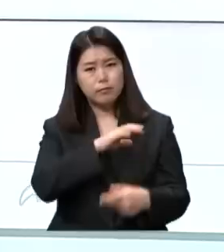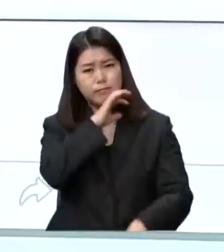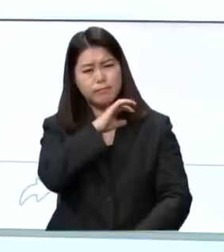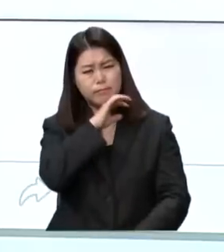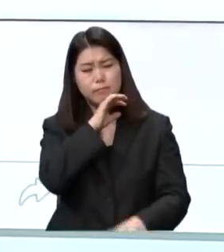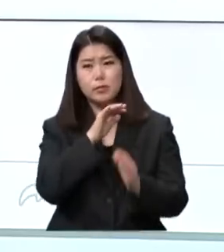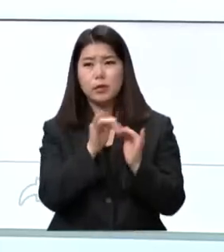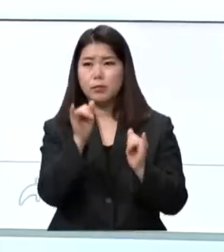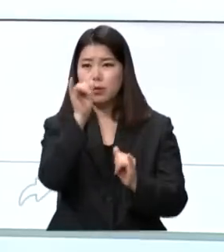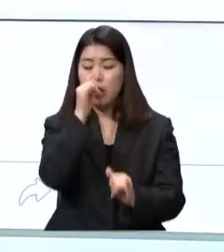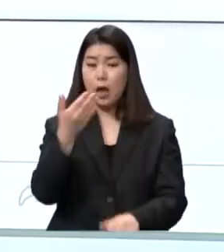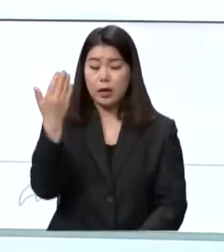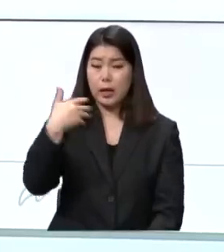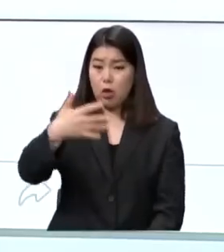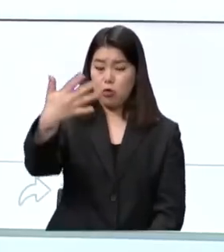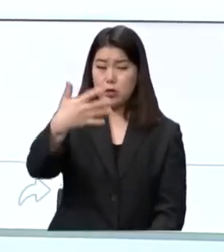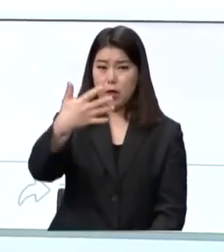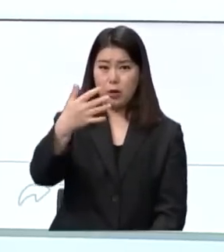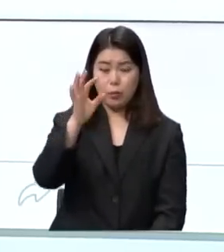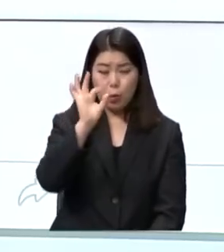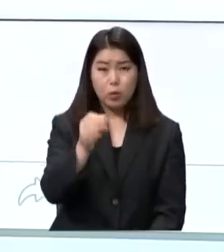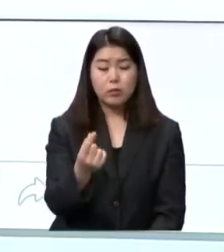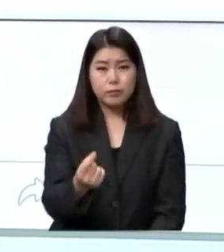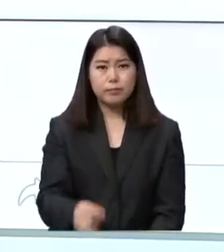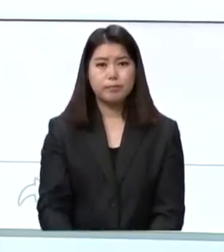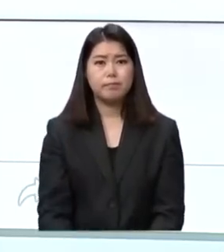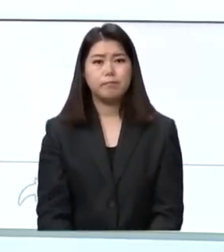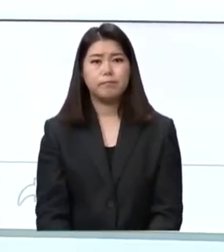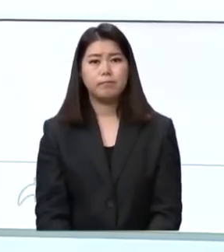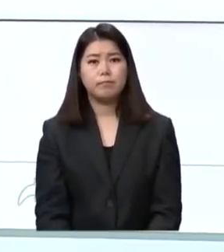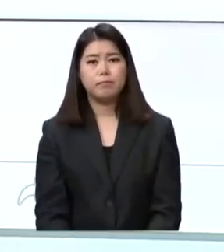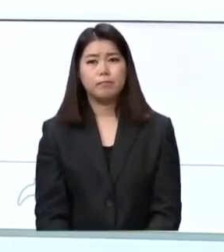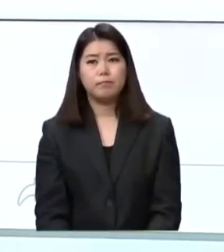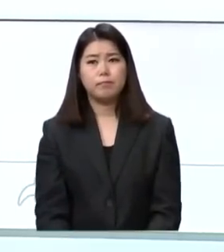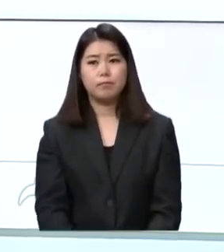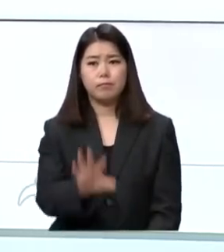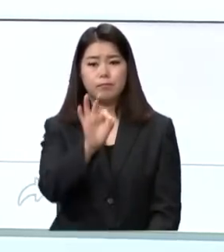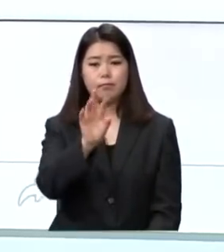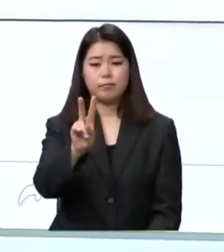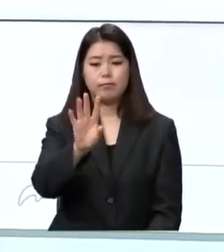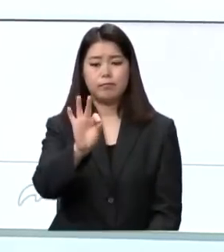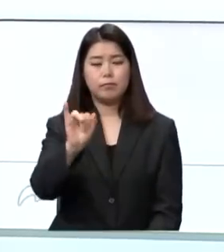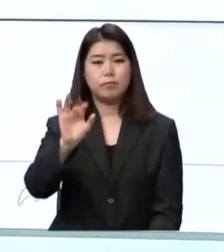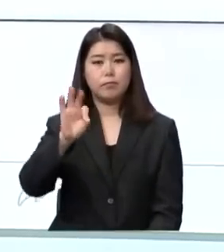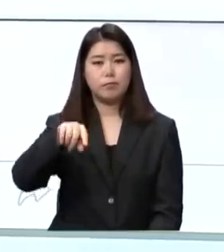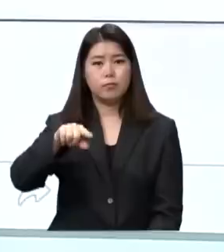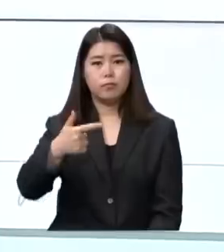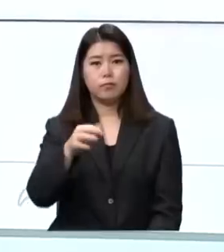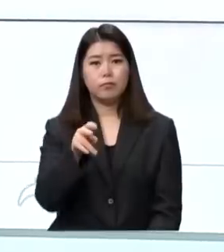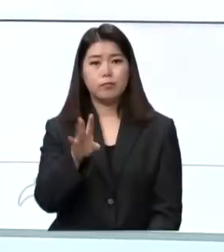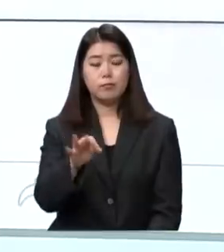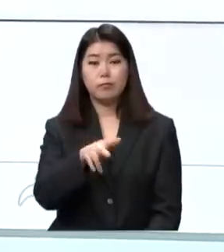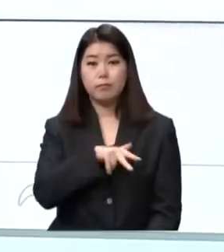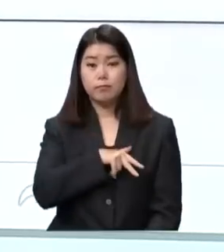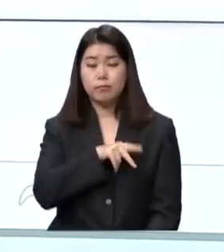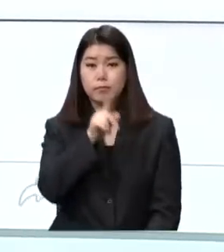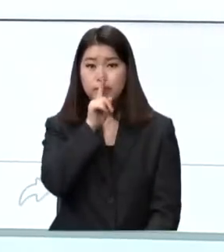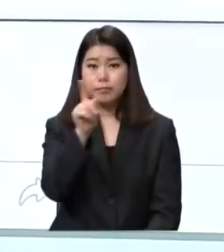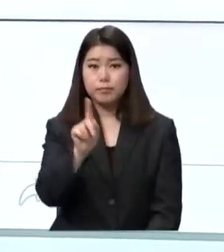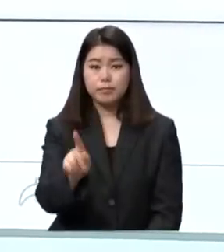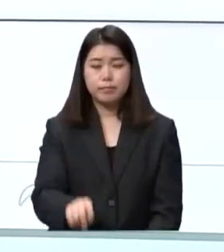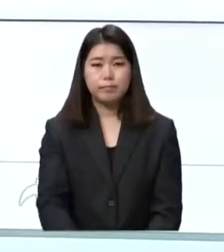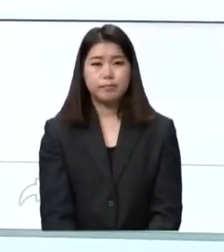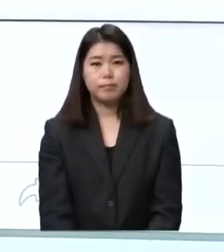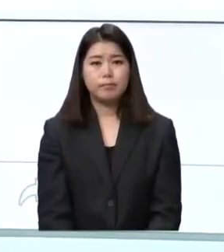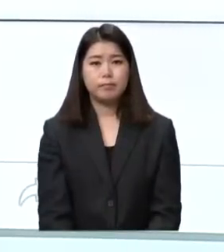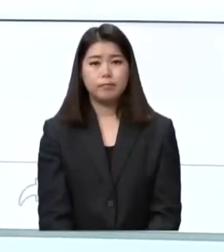목소리를내는 아까 잠깐 영상으로도 나가 있습니다만 양이 원형 의원은 또 이런 얘기를 했습니다네